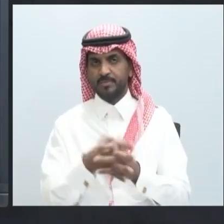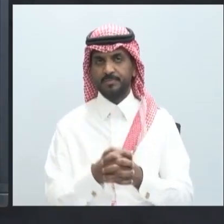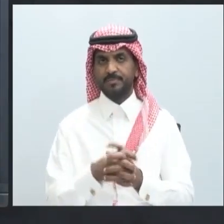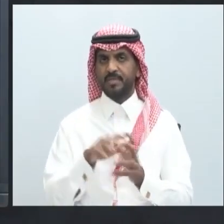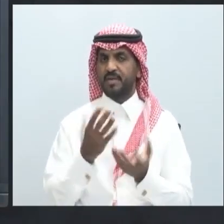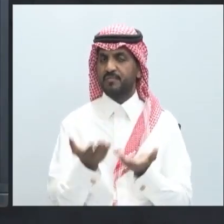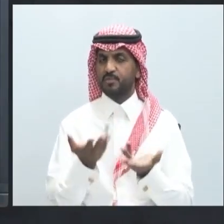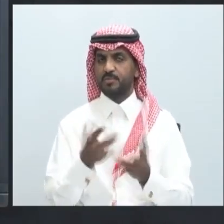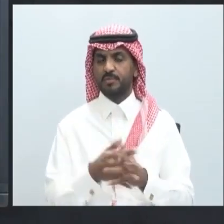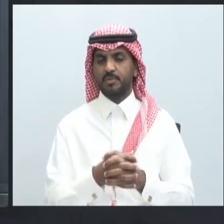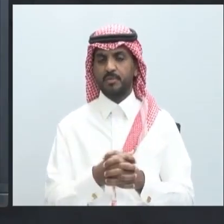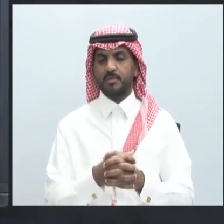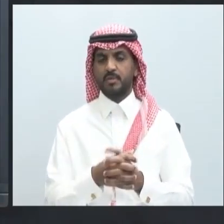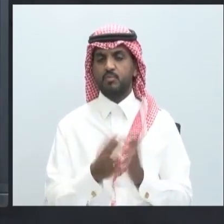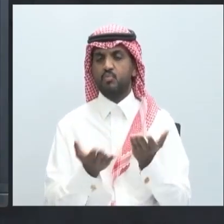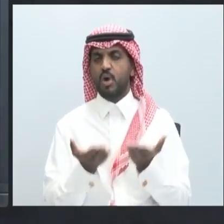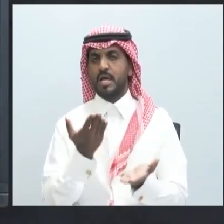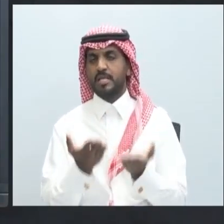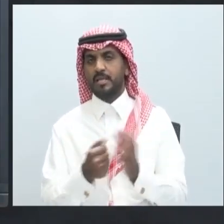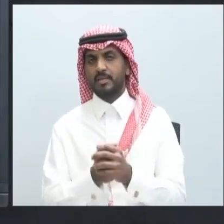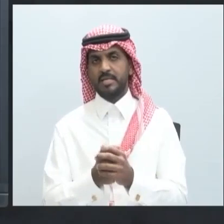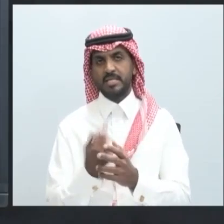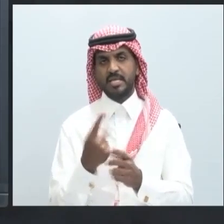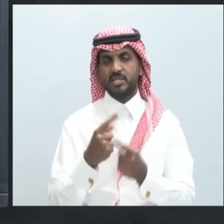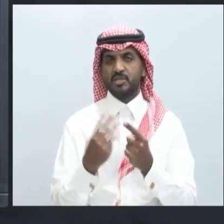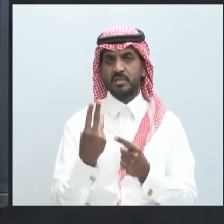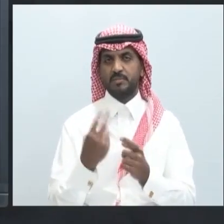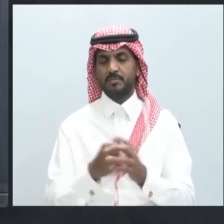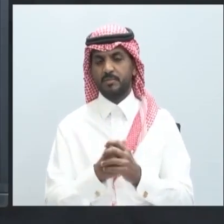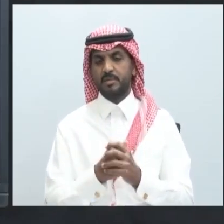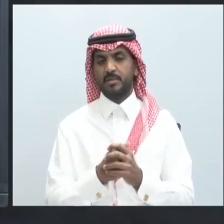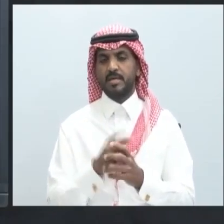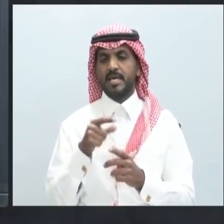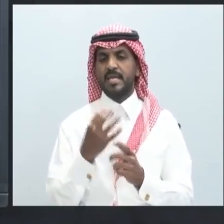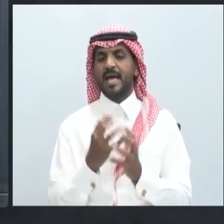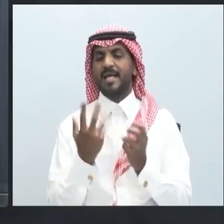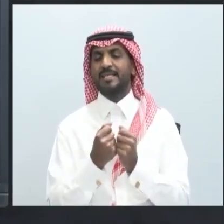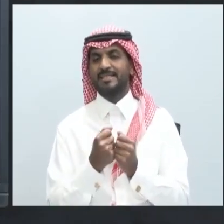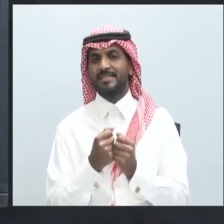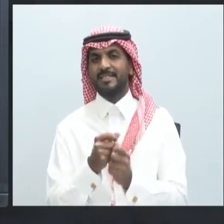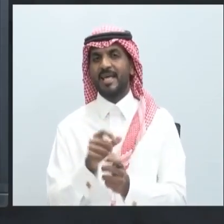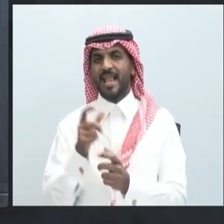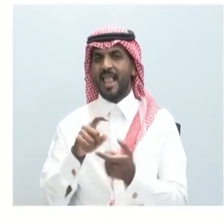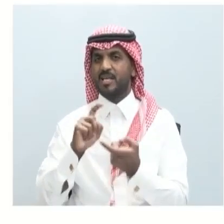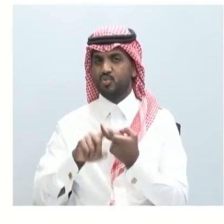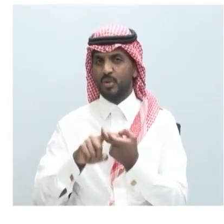كيف نحسبها من خلال المعادله 2 اس ان وان تعني عدد الازواج